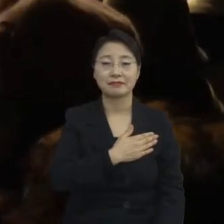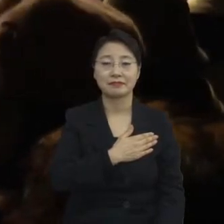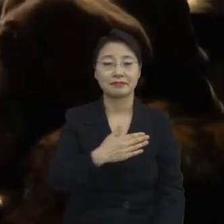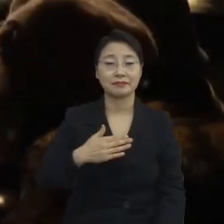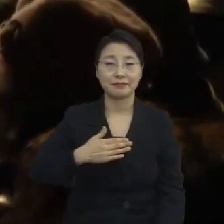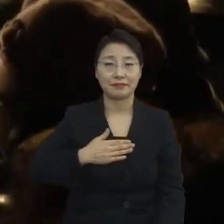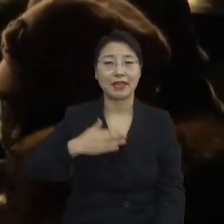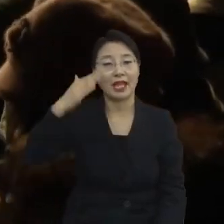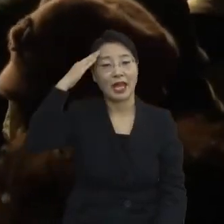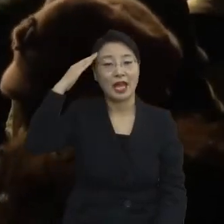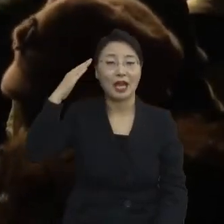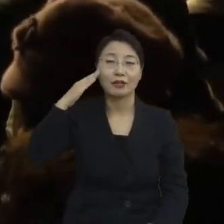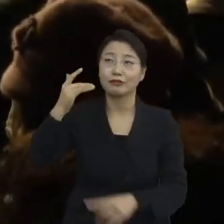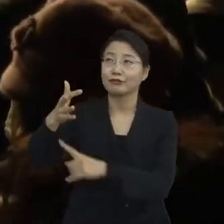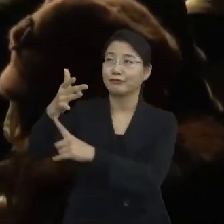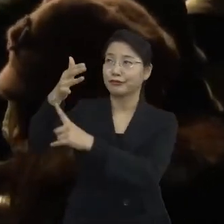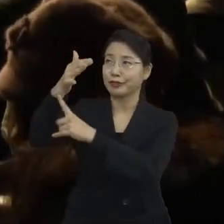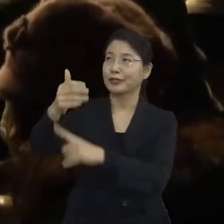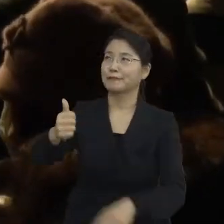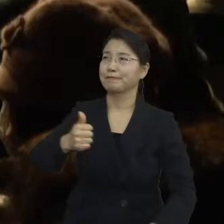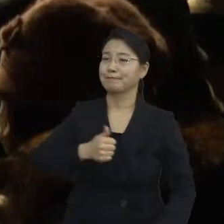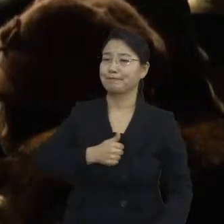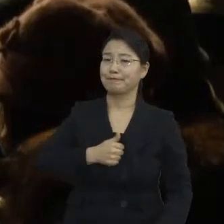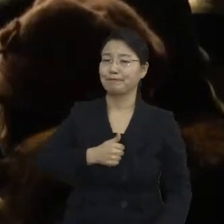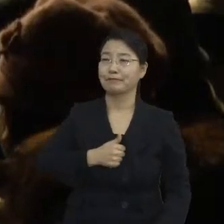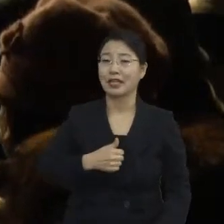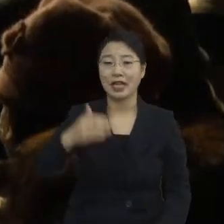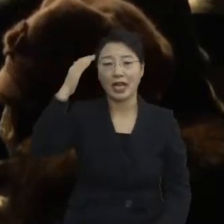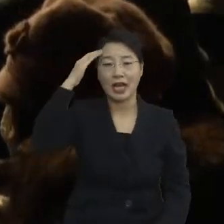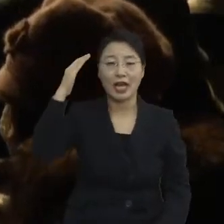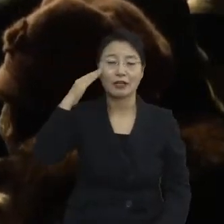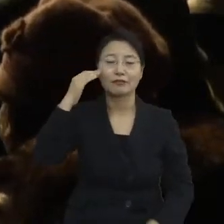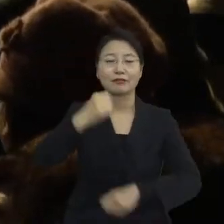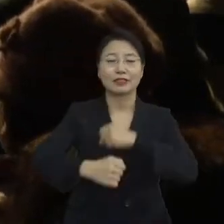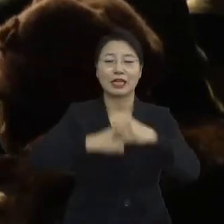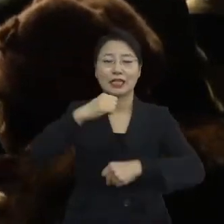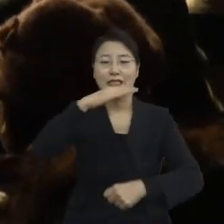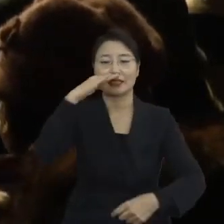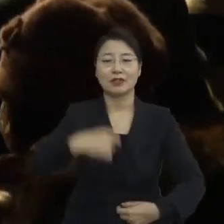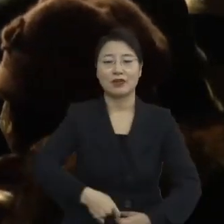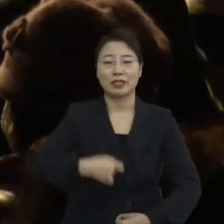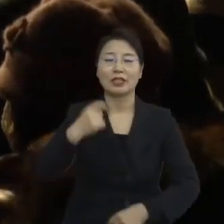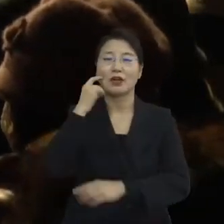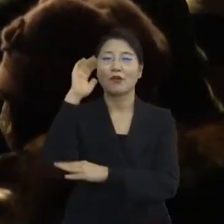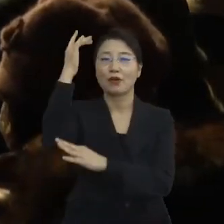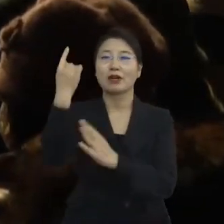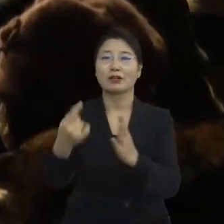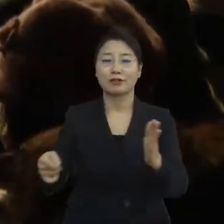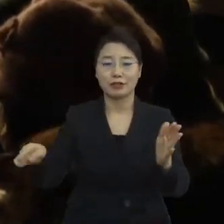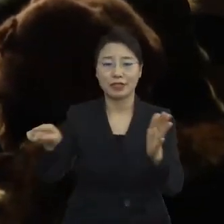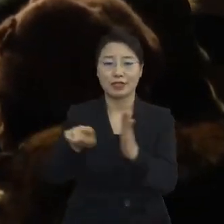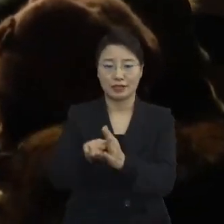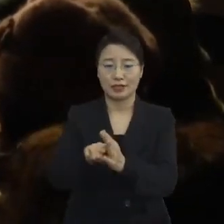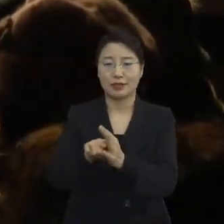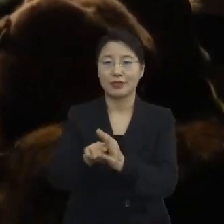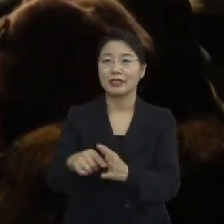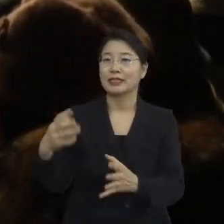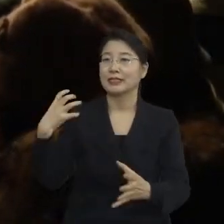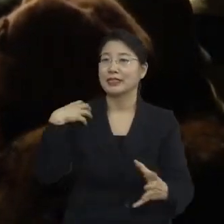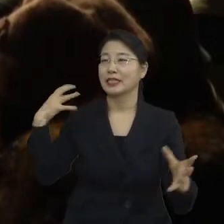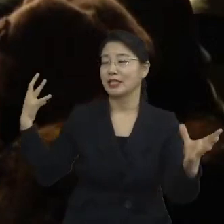나는 자랑스러운 태극기 앞에 자유롭고 정의로운 대한민국의 무궁한 영광을